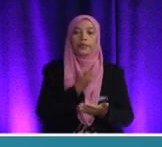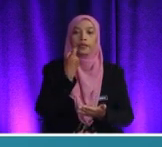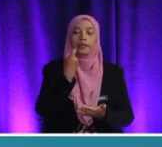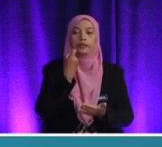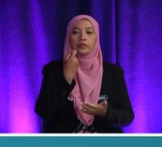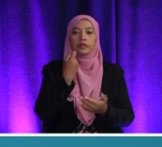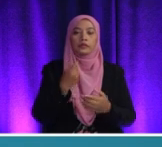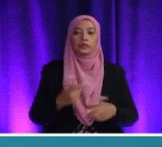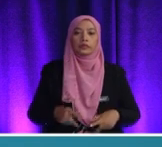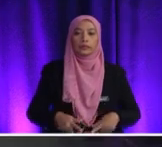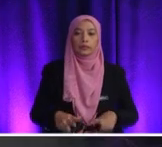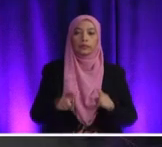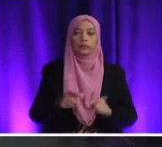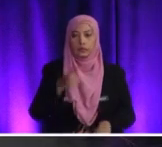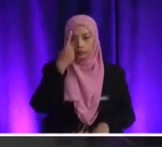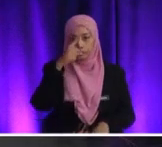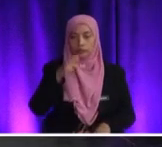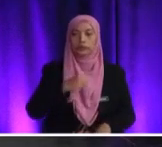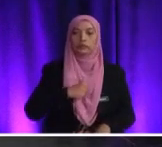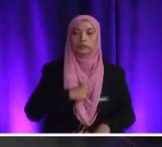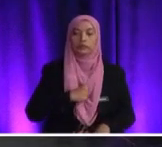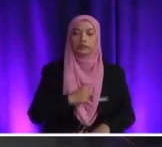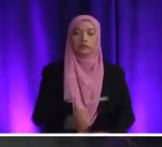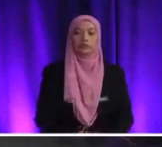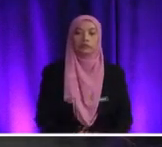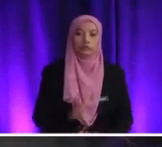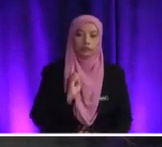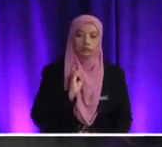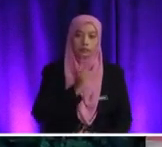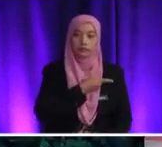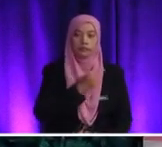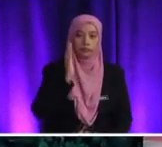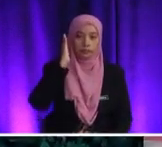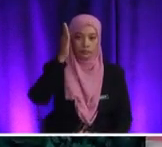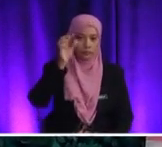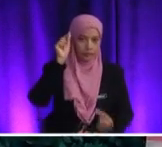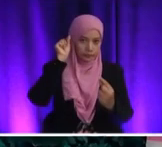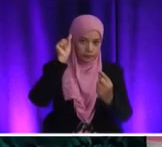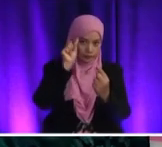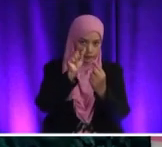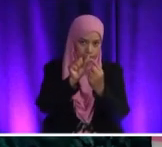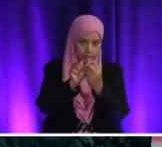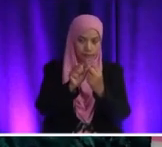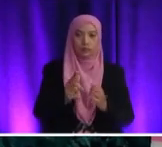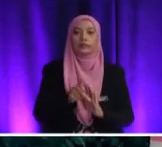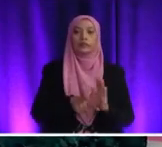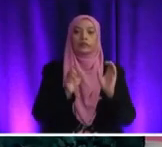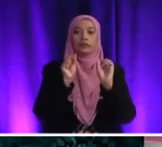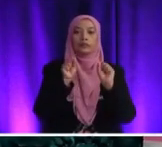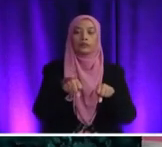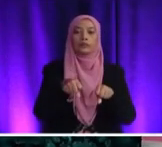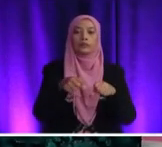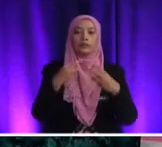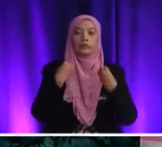atau diri sendiri yeah jadi di sini kita akan fokus kepada ke boleh pasaran untuk